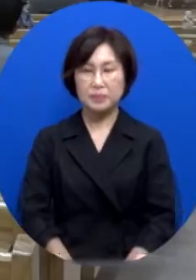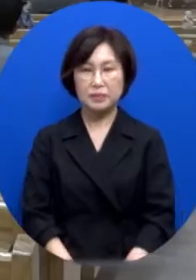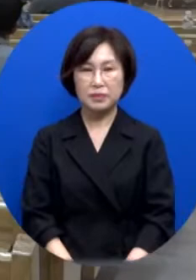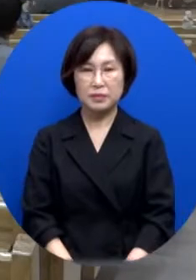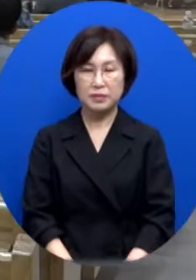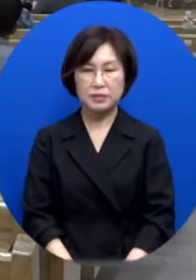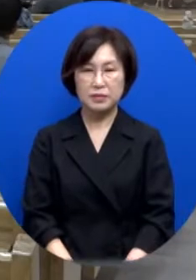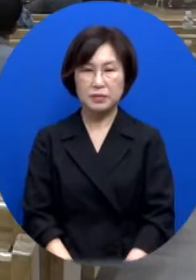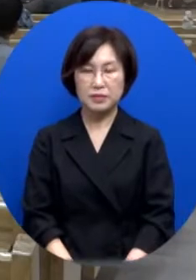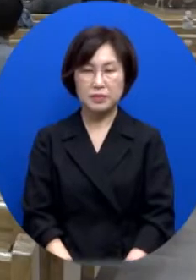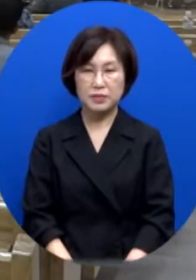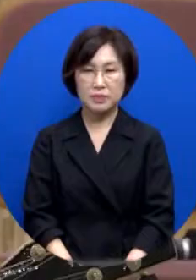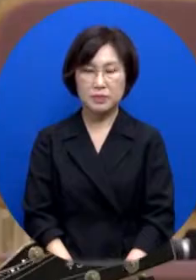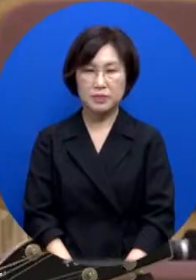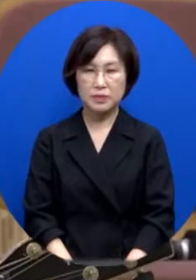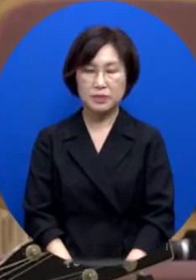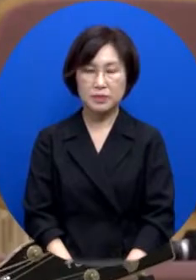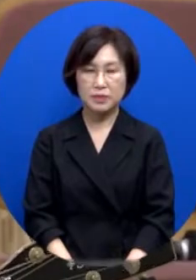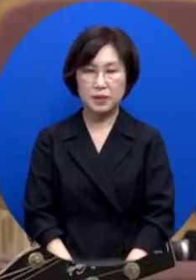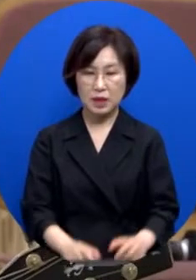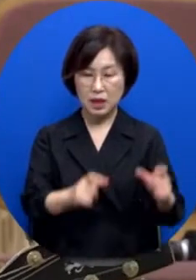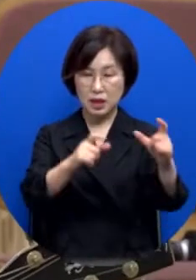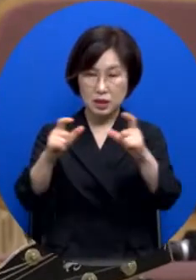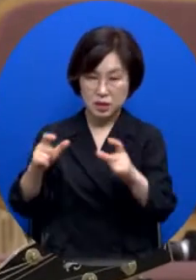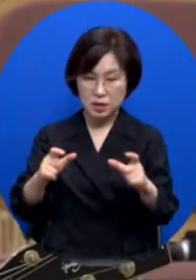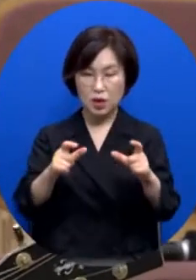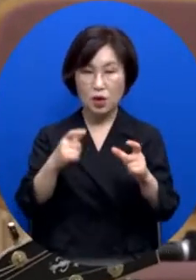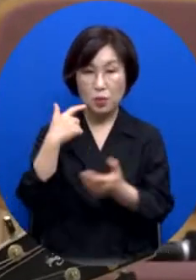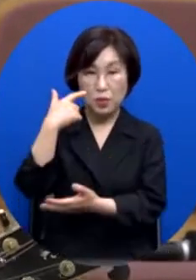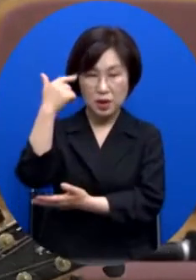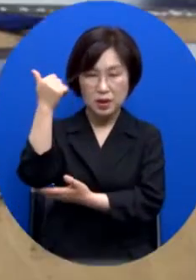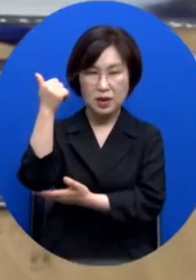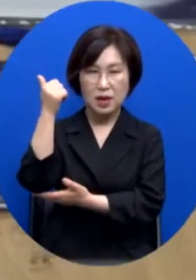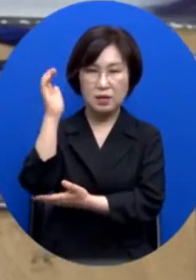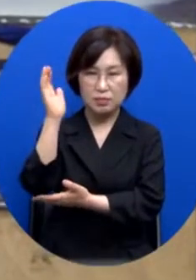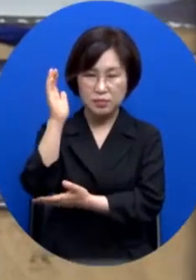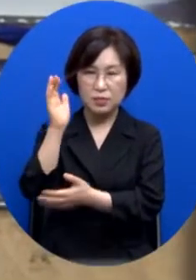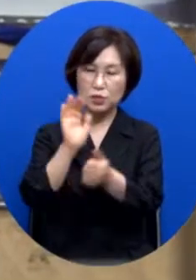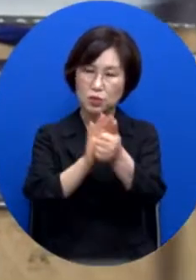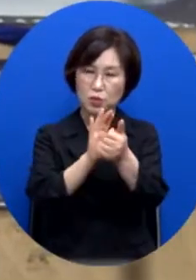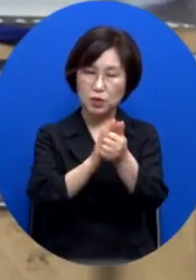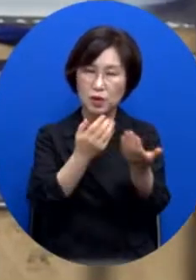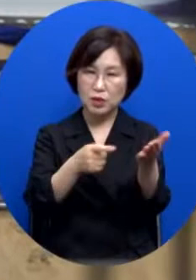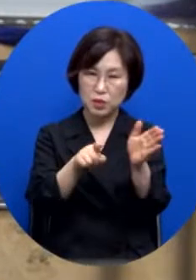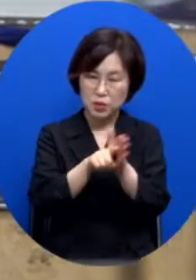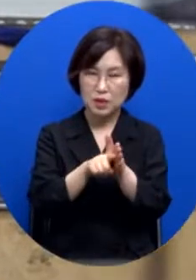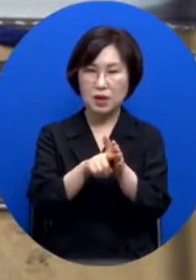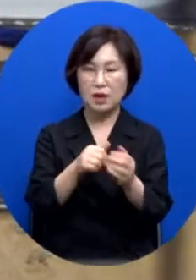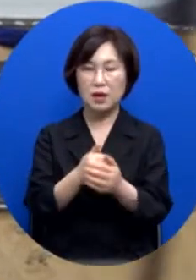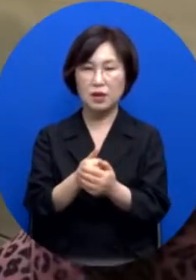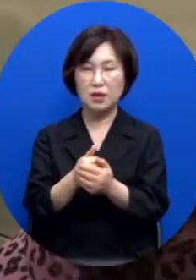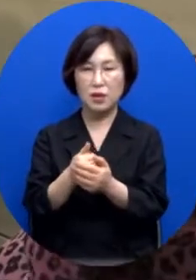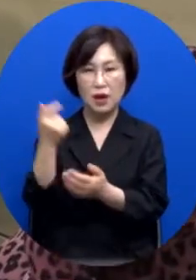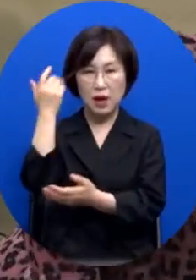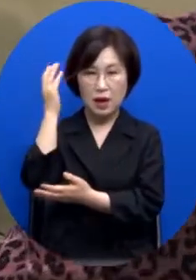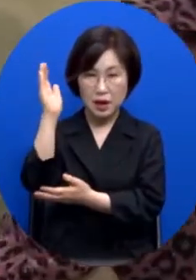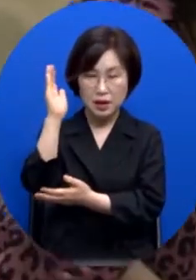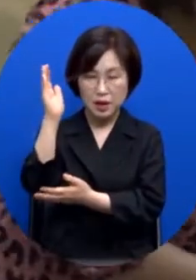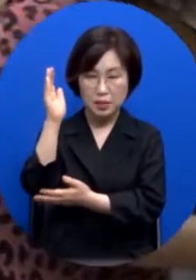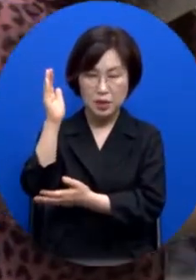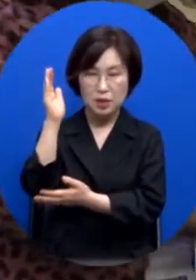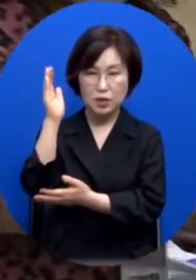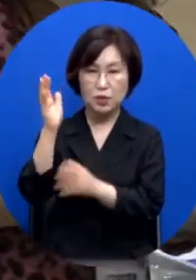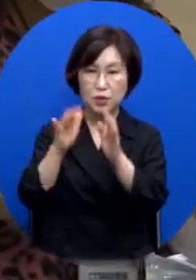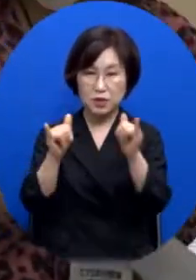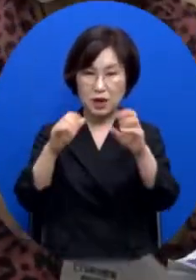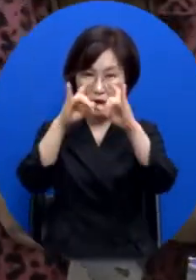cts 부산방송 은 지역교회의 목회자들의 설교와 목회 를 돕고자 cts 프리츠 아카데미 설고 잡상